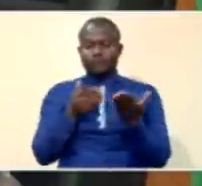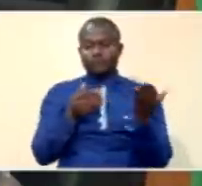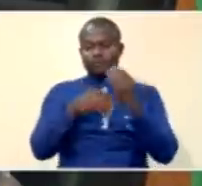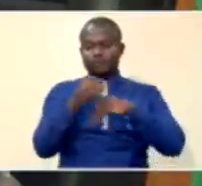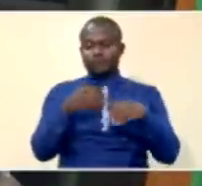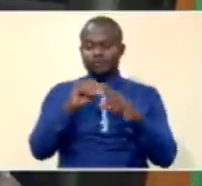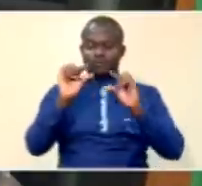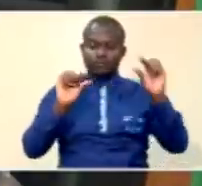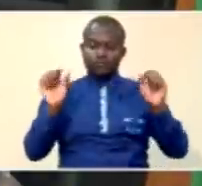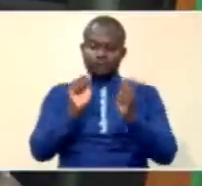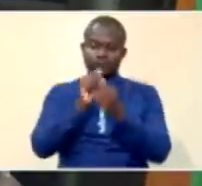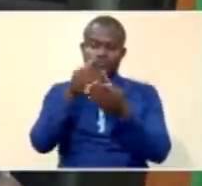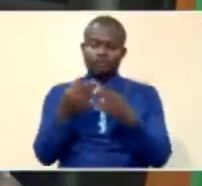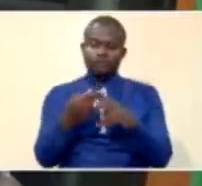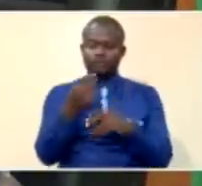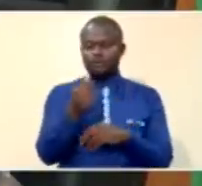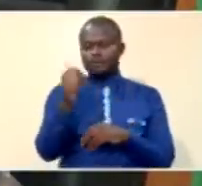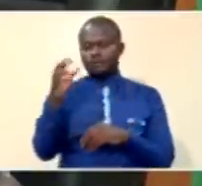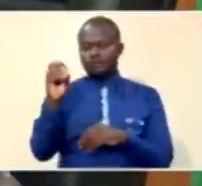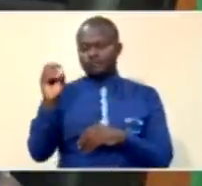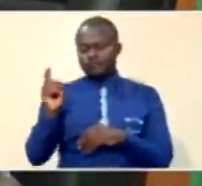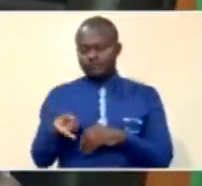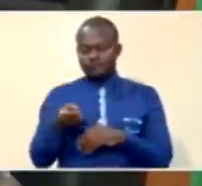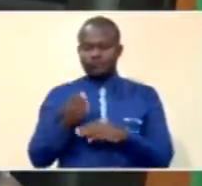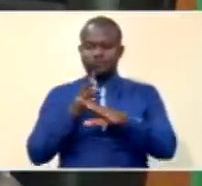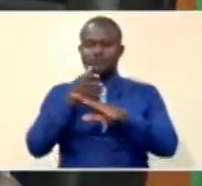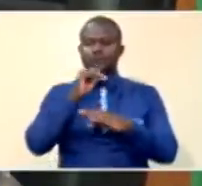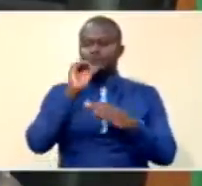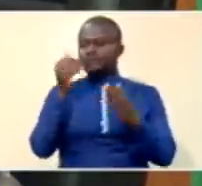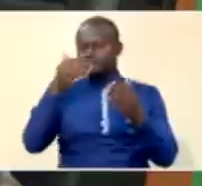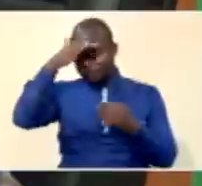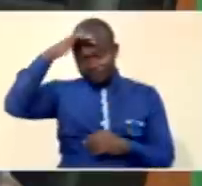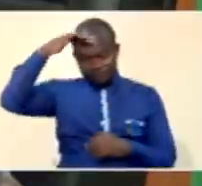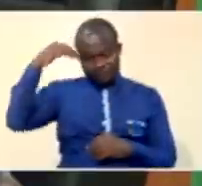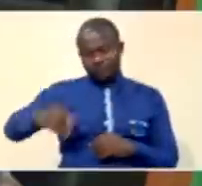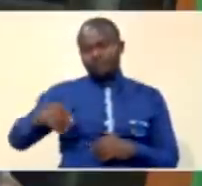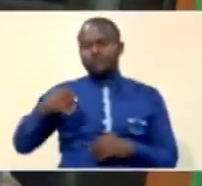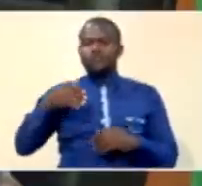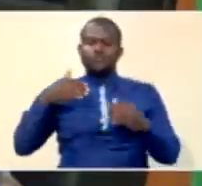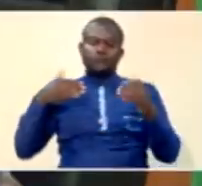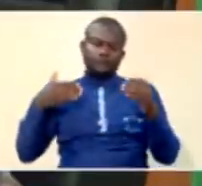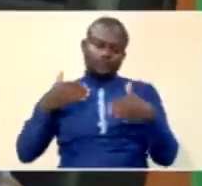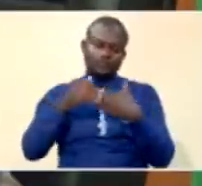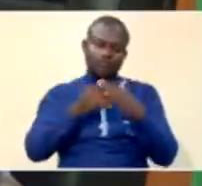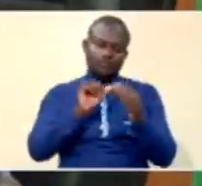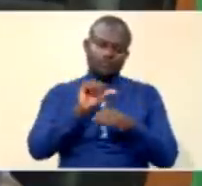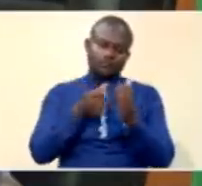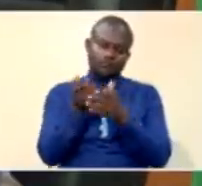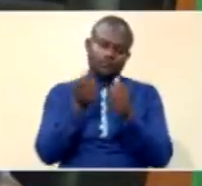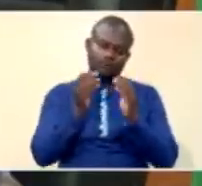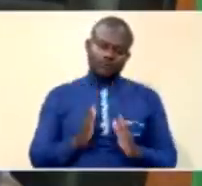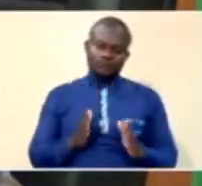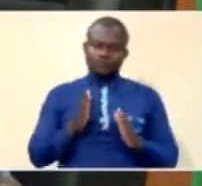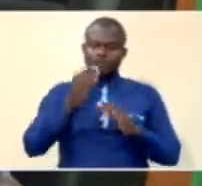bito bito bigeze ku mafaranga 500 kubitambutsa nta mavunane cyangwa se nta kunanizwa kubijyanye na customs